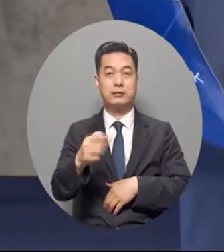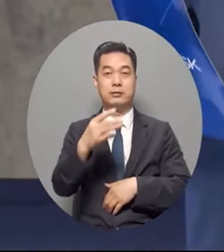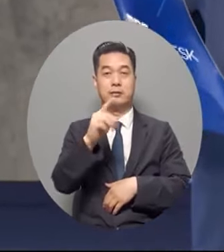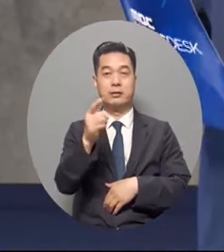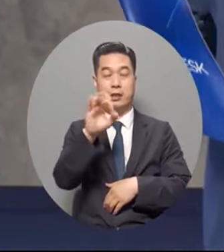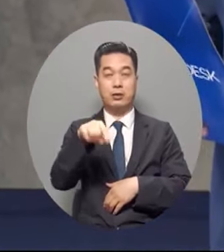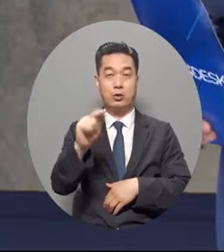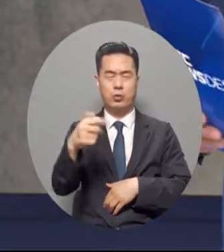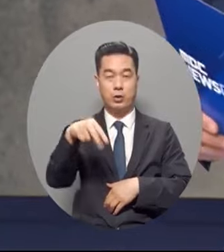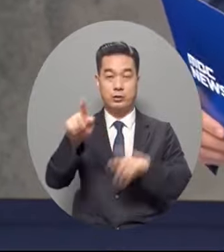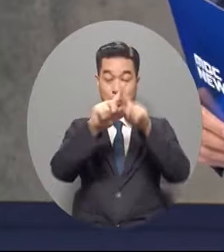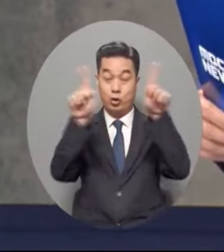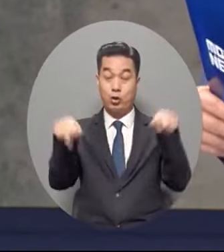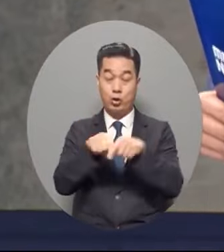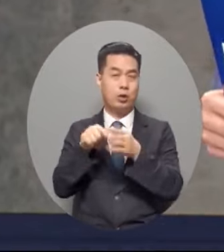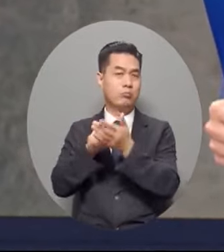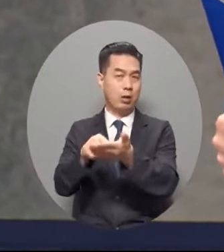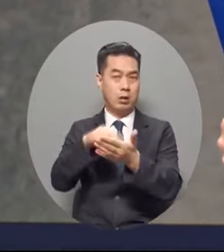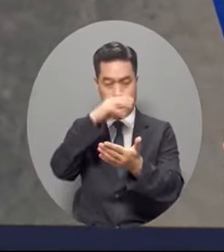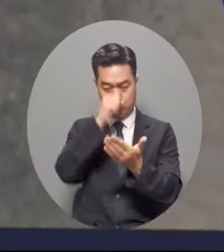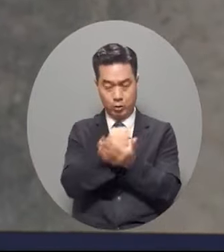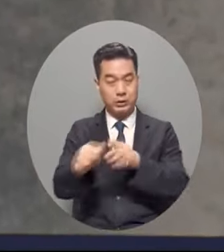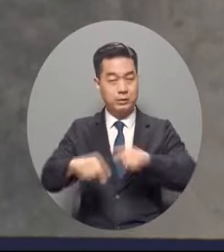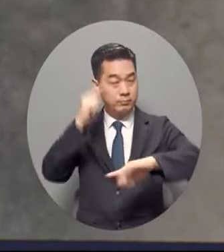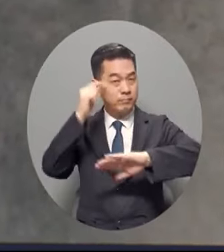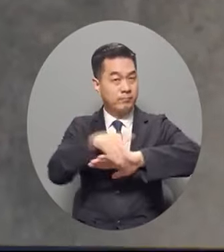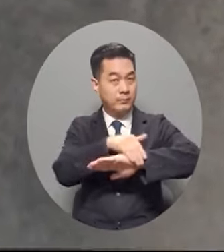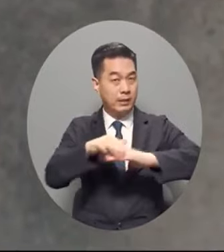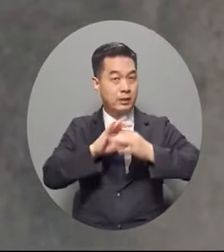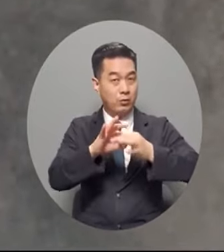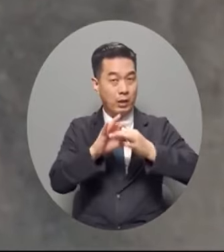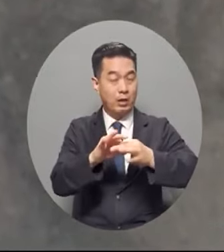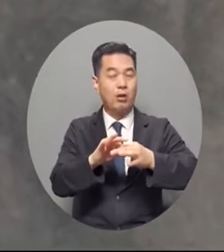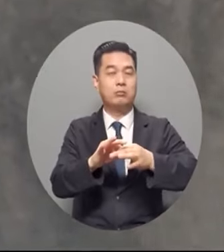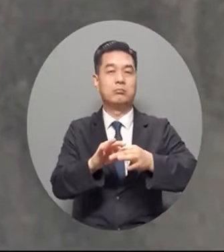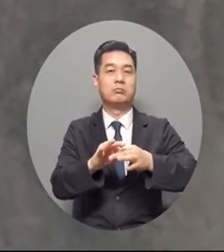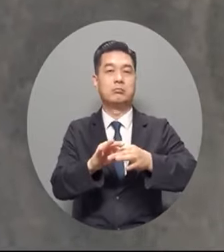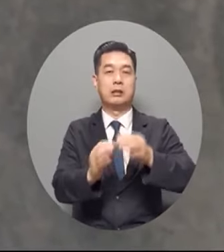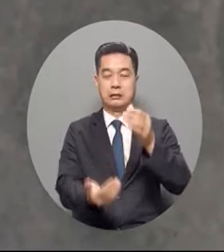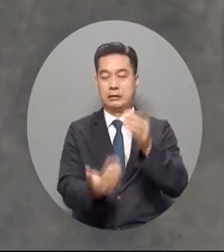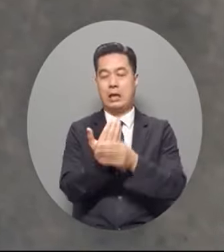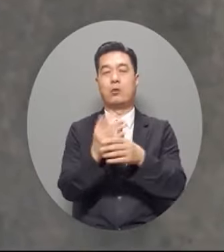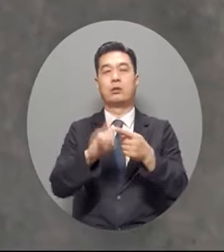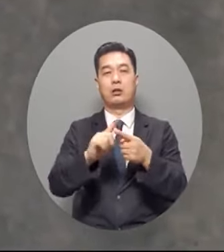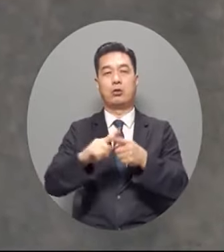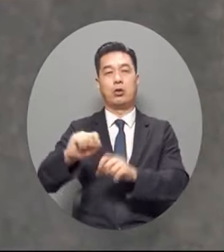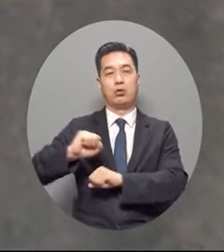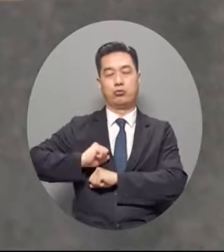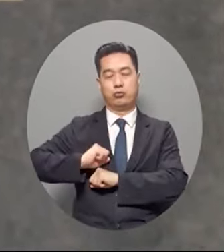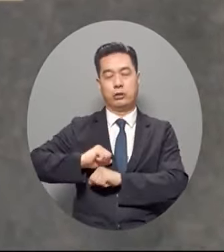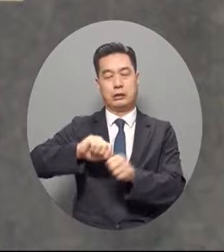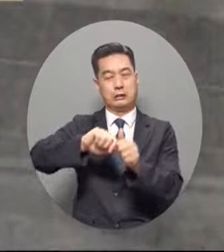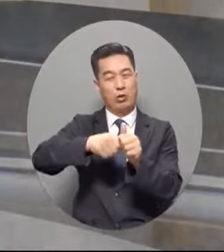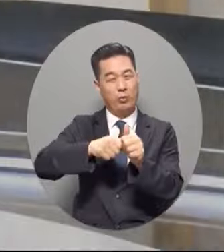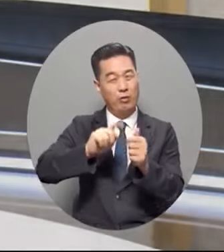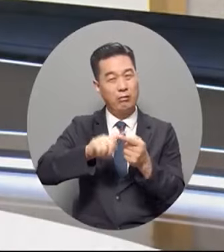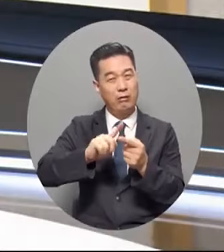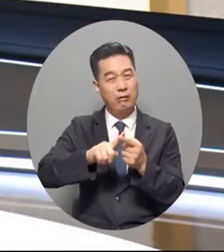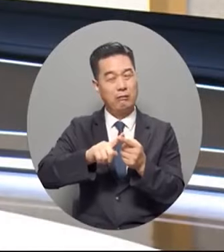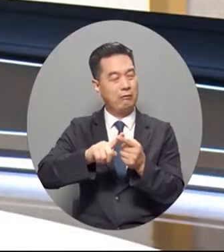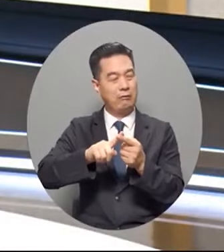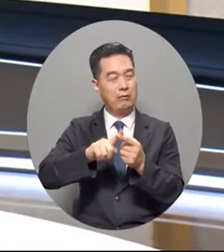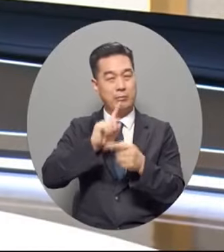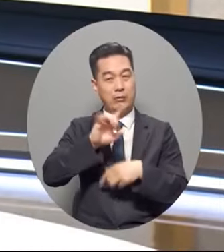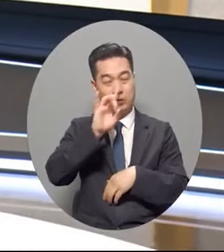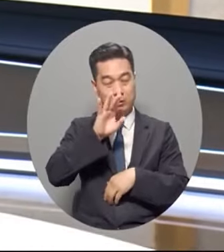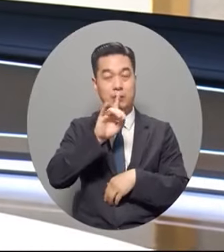정상적인 작전에서 발생한 사고와 관련해 군인을 처벌하는 것에 문제점을 말씀드리겠다 어머니는